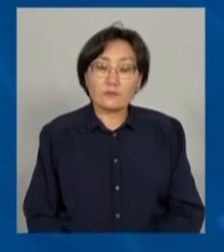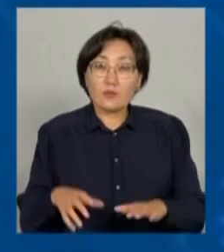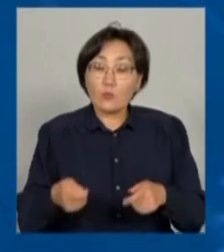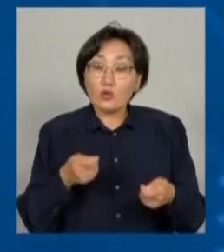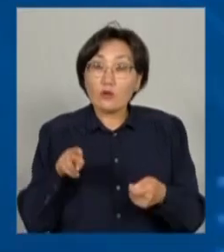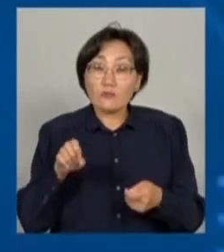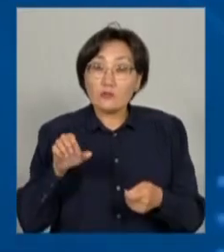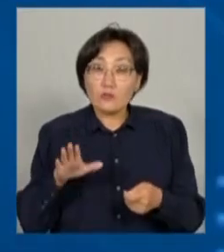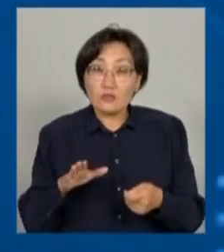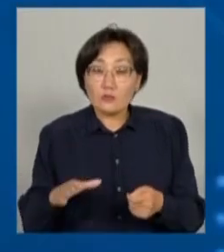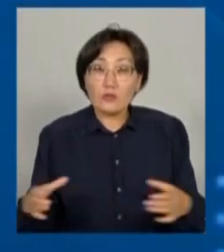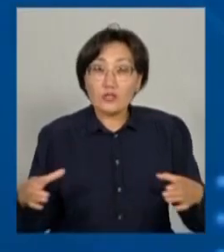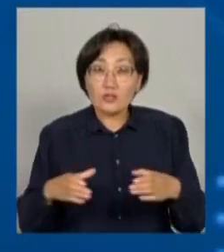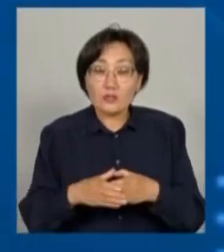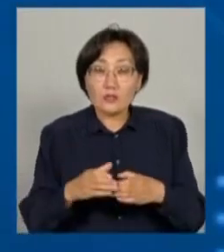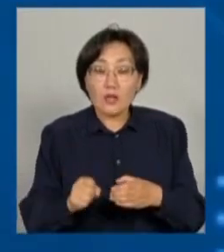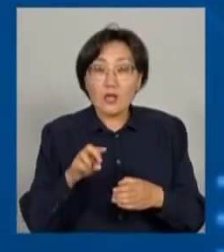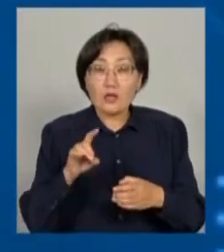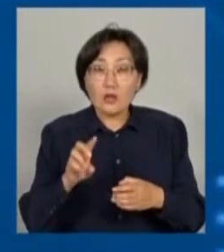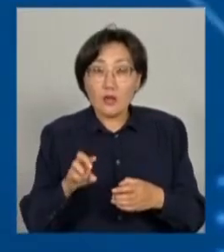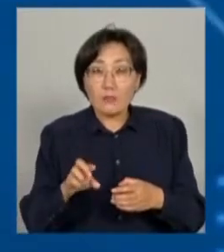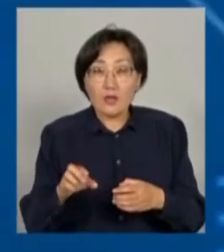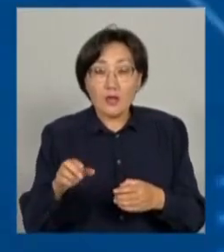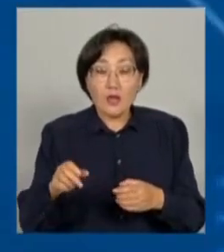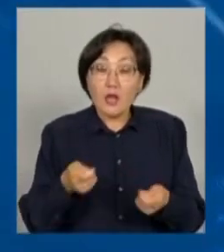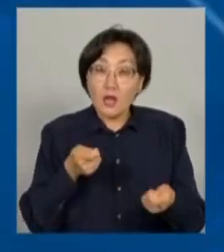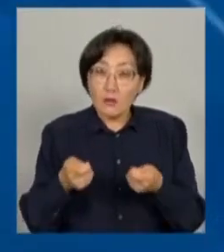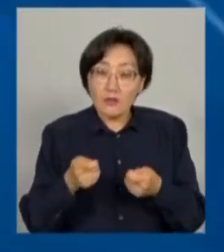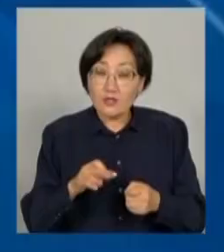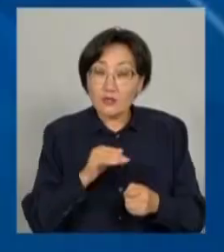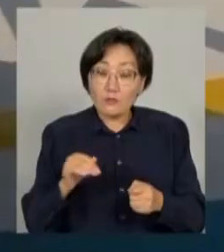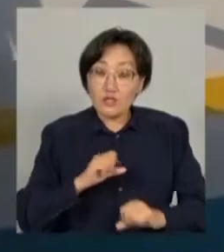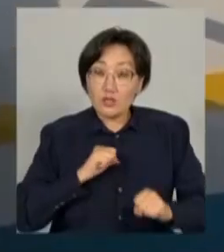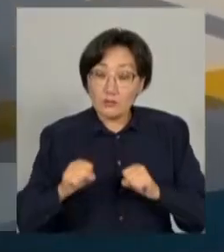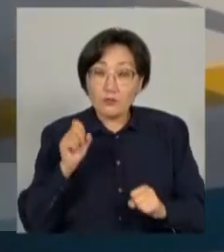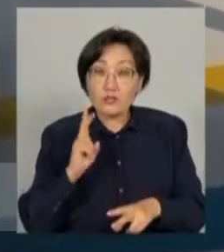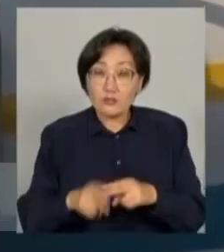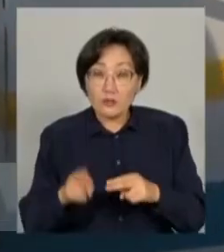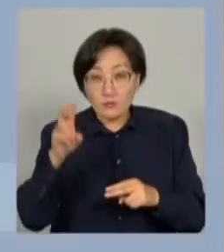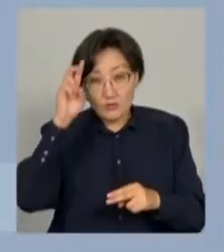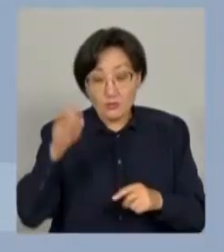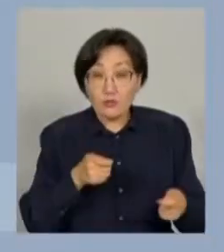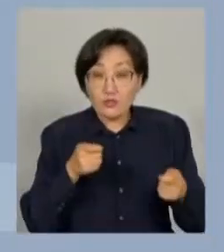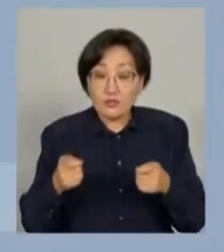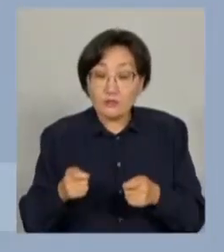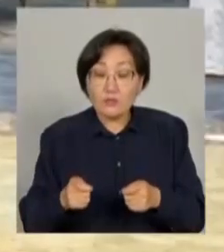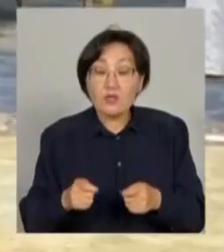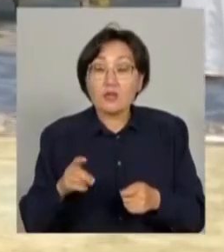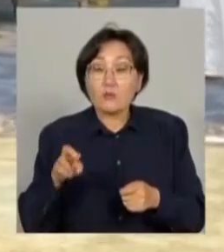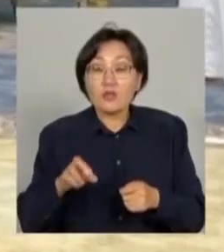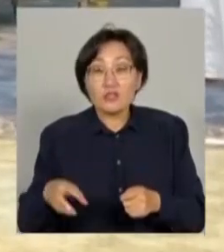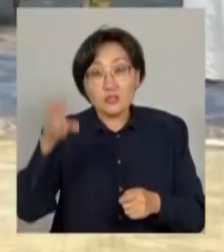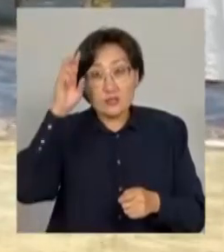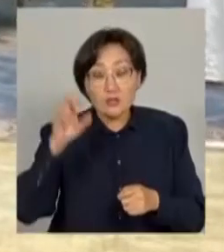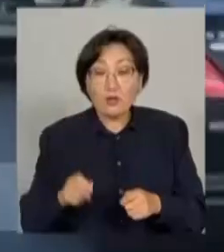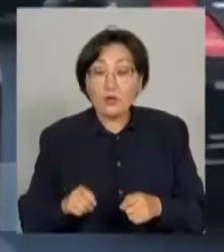Президент Касым-Жомарт Тоқаевтың Біріккен Араб Әмірліктеріне ресми сапары аяқталды. Саммитке қатысу үшін барған мемлекет басшысын Сауд Арабиясы королінің